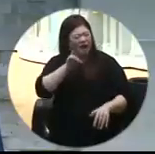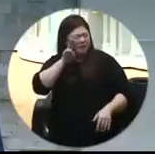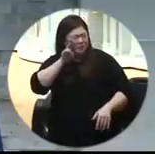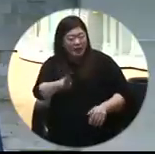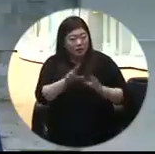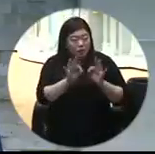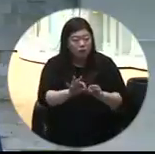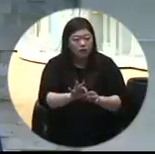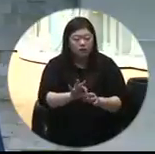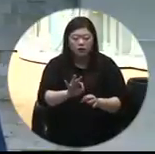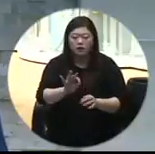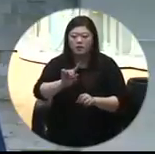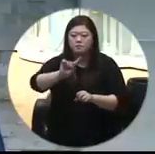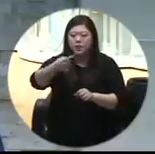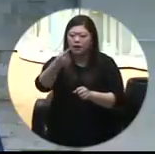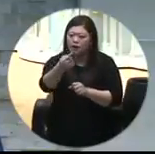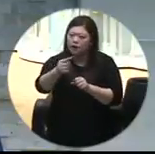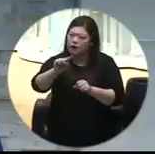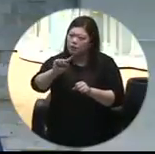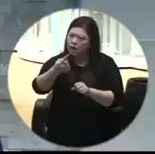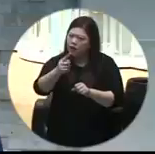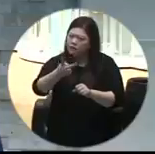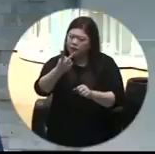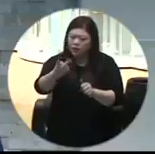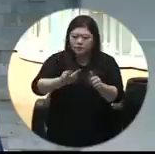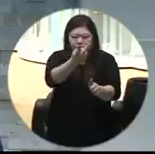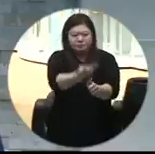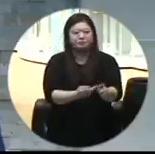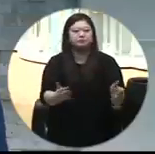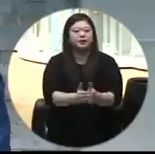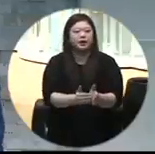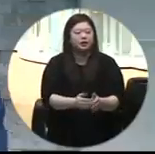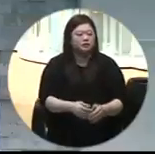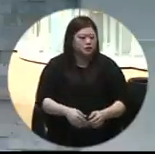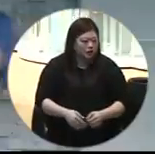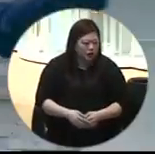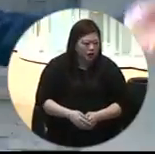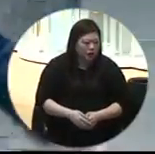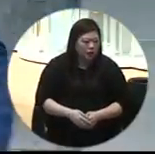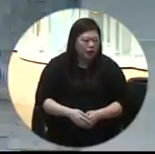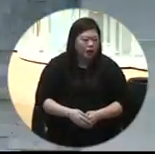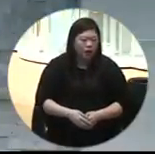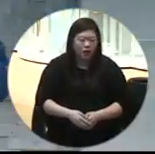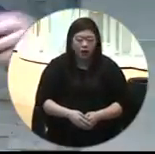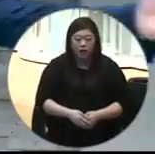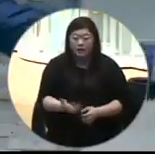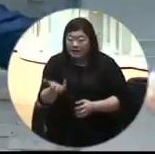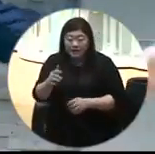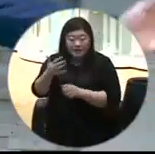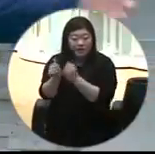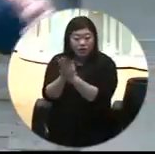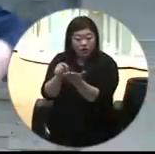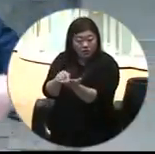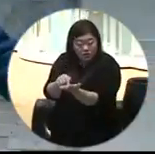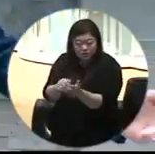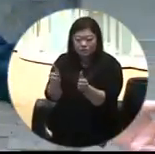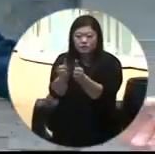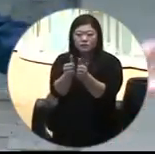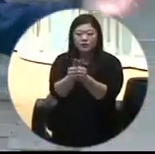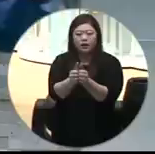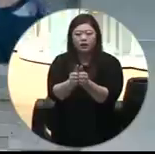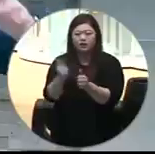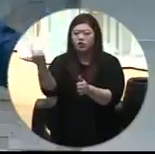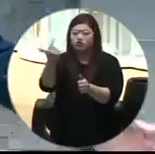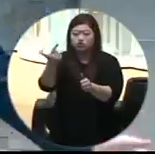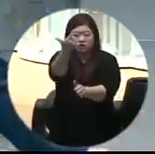할 때는 보면 수십 마리, 수백 마리 들어가는 거예요. 그런데 이 사람은 옷을 다 벗어버리고 그냥 막 완전